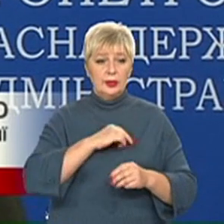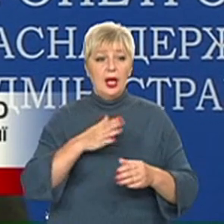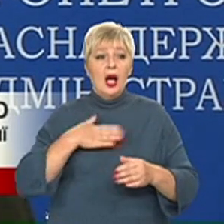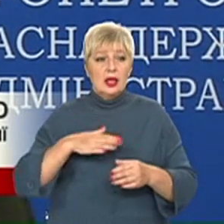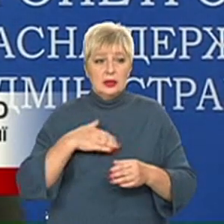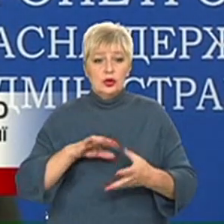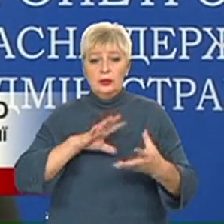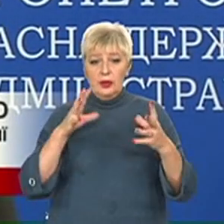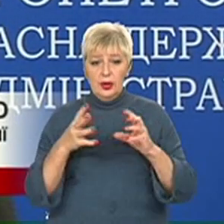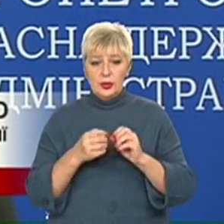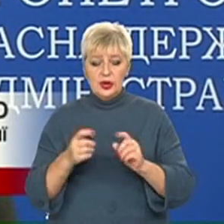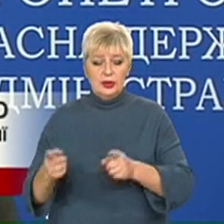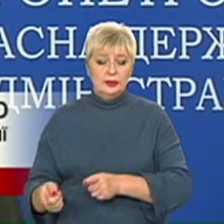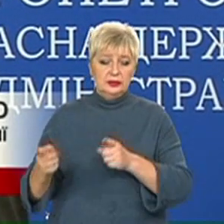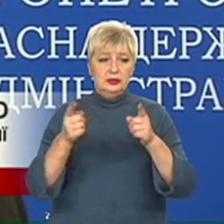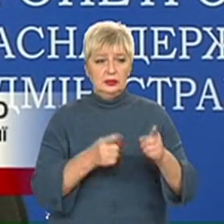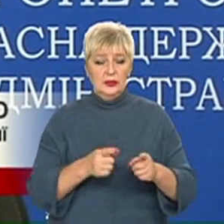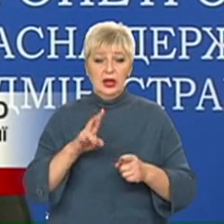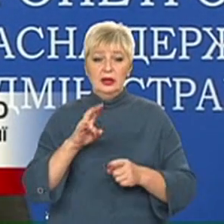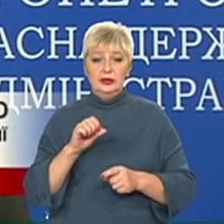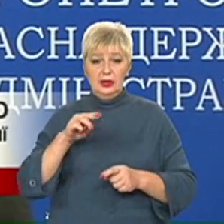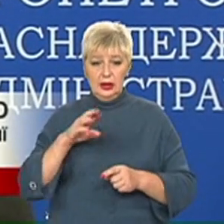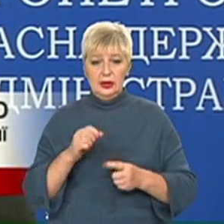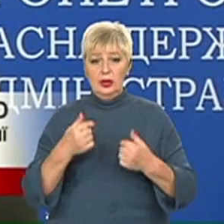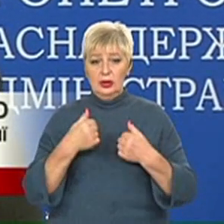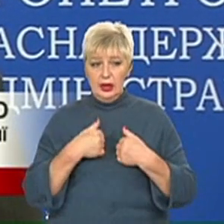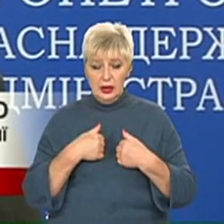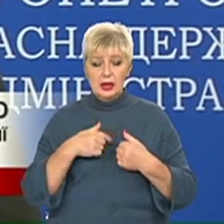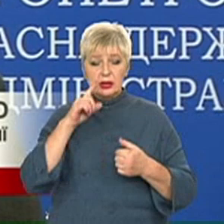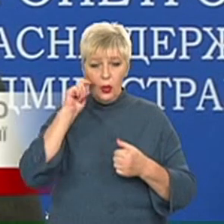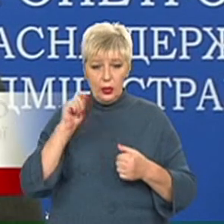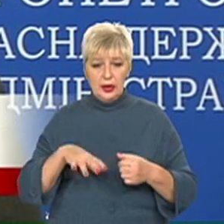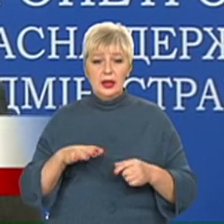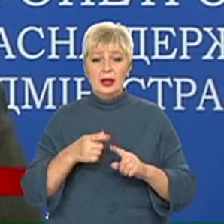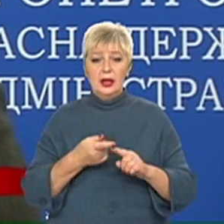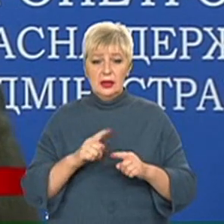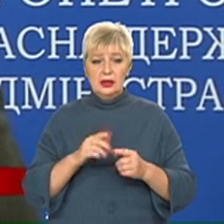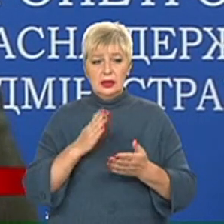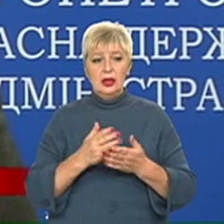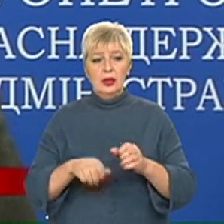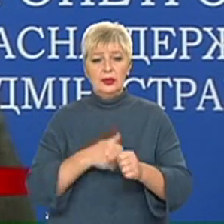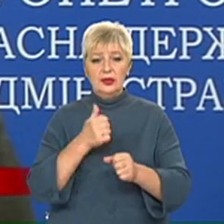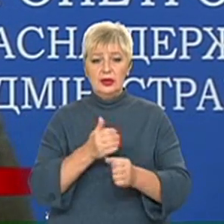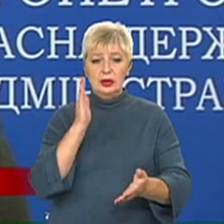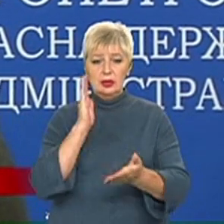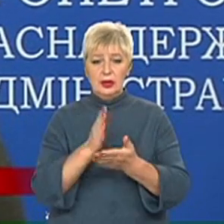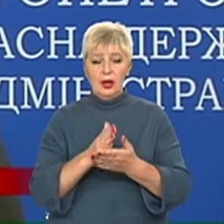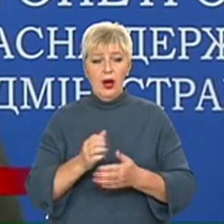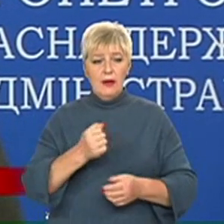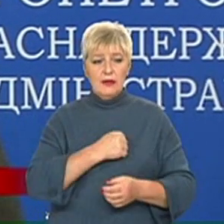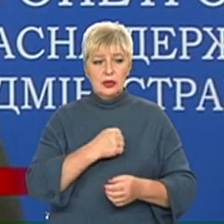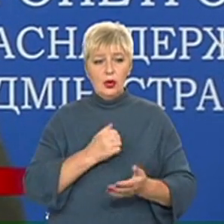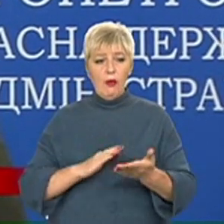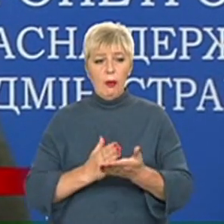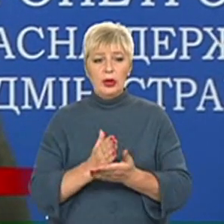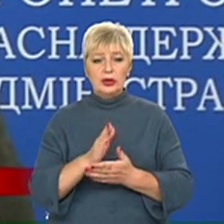взагалі вступати і інтегруватися в НАТО, тому що для нас, для України, це є пріоритетним напрямком